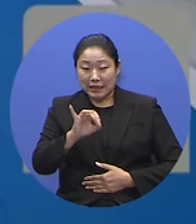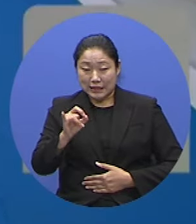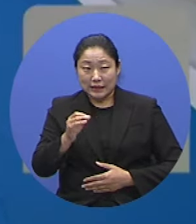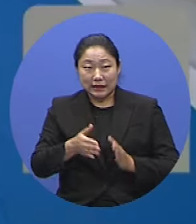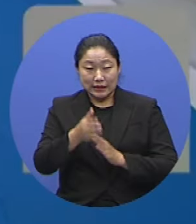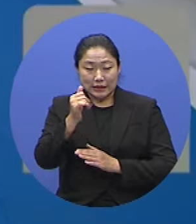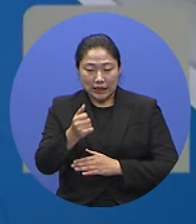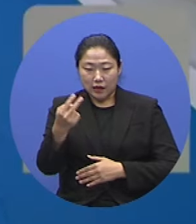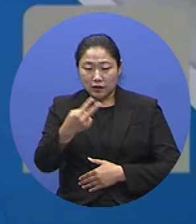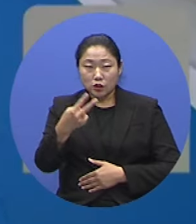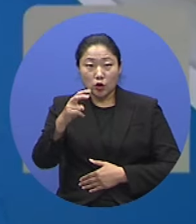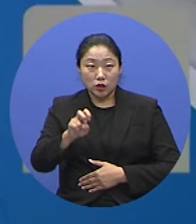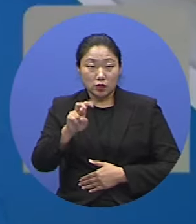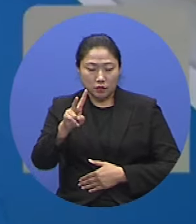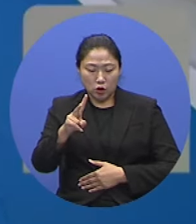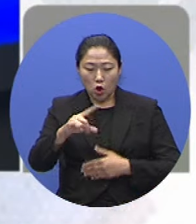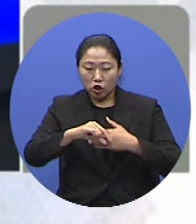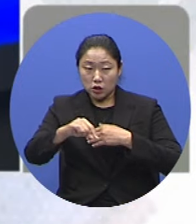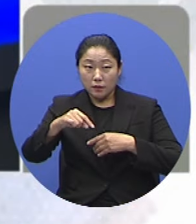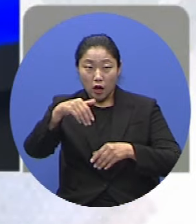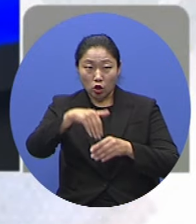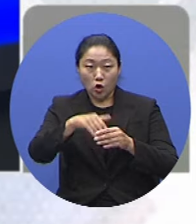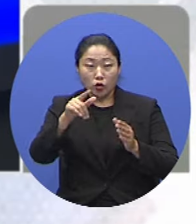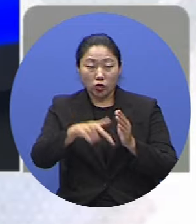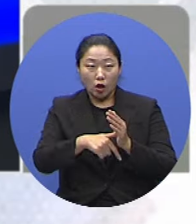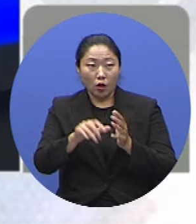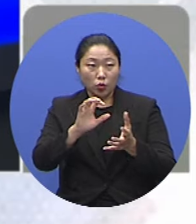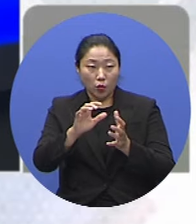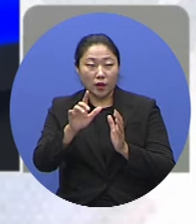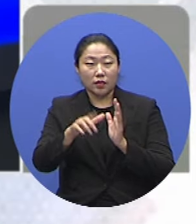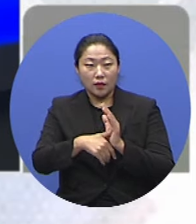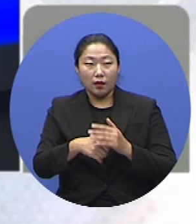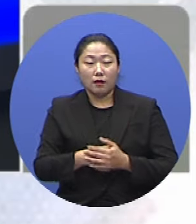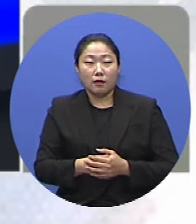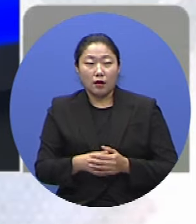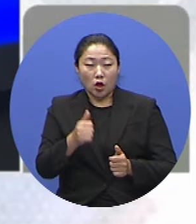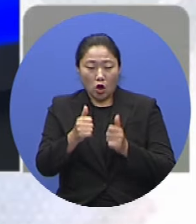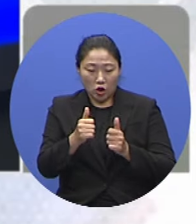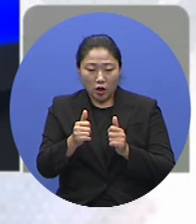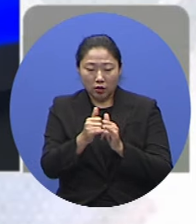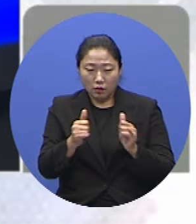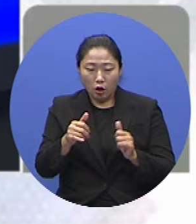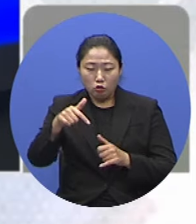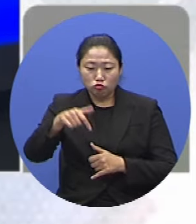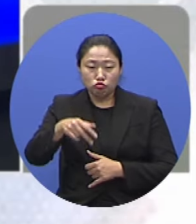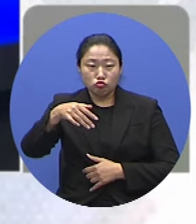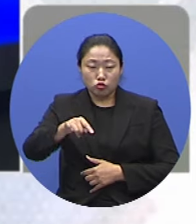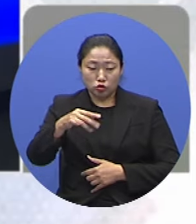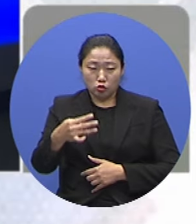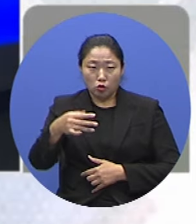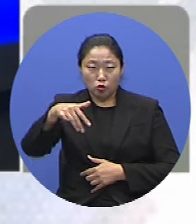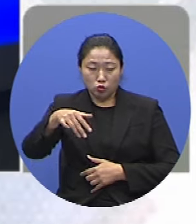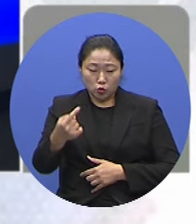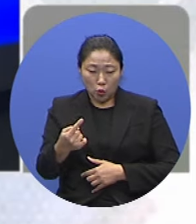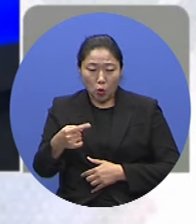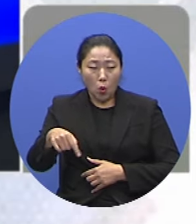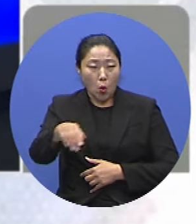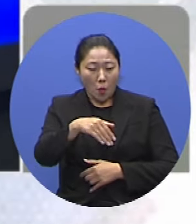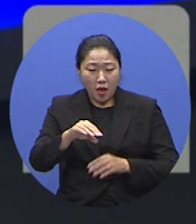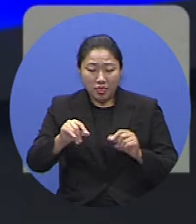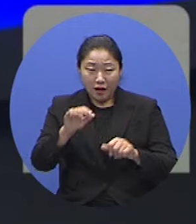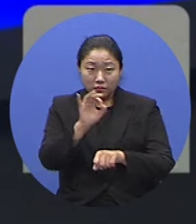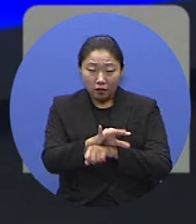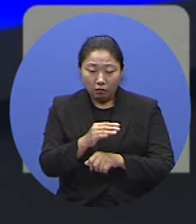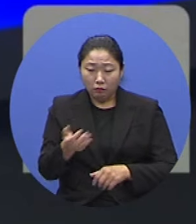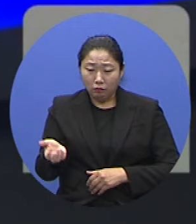시장은 지난 2022년 지방선거 당시 TV 토론회 등에서 경쟁 후보가 구절초공원 부근의 토지를 사들인 것은